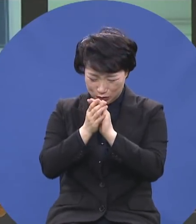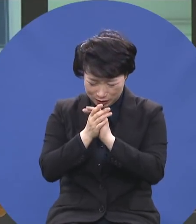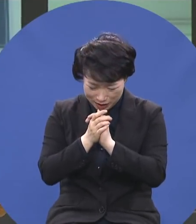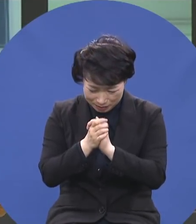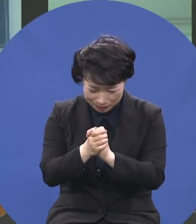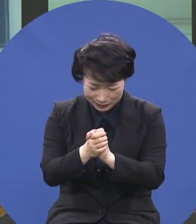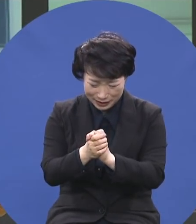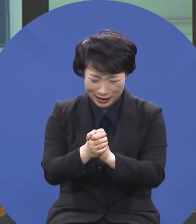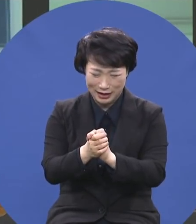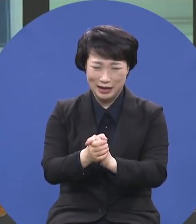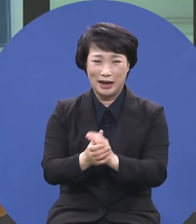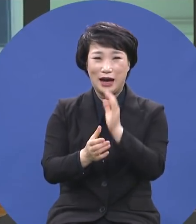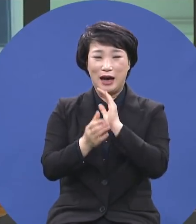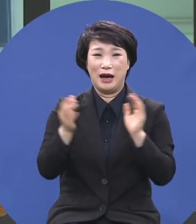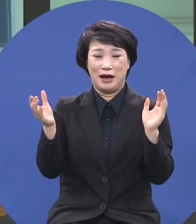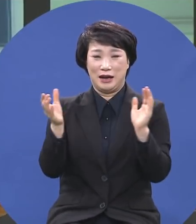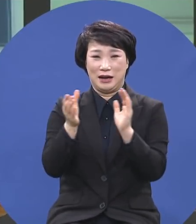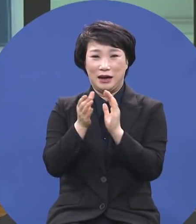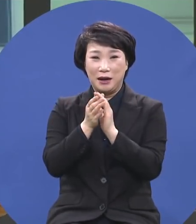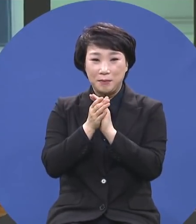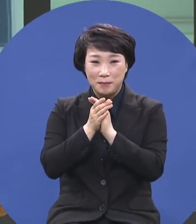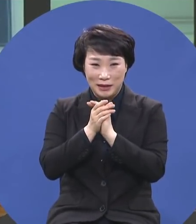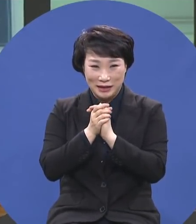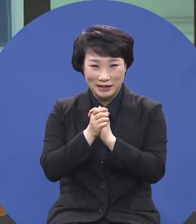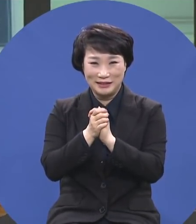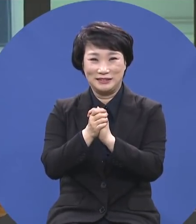이름으로 기도드리옵나이다.